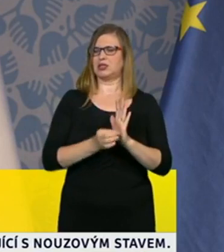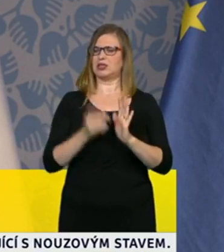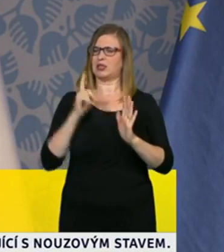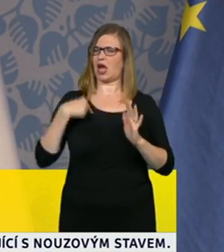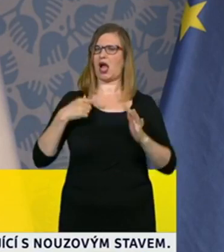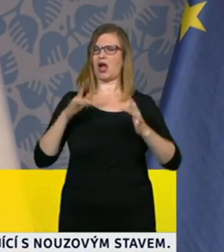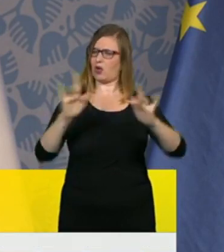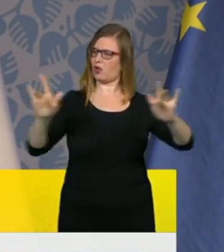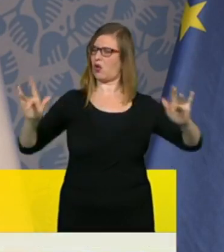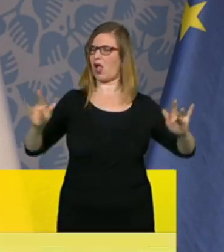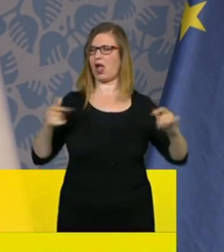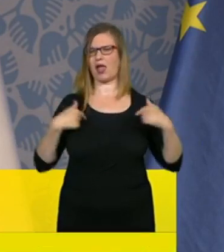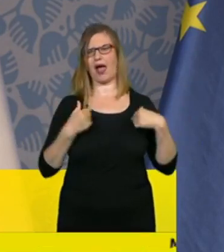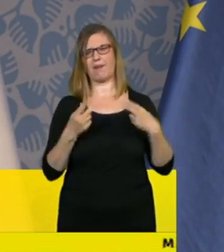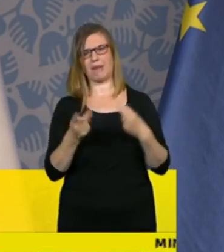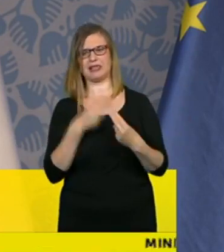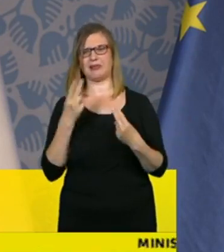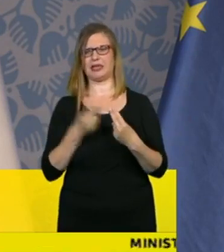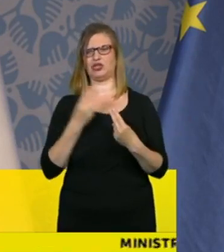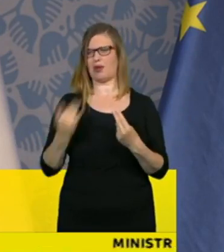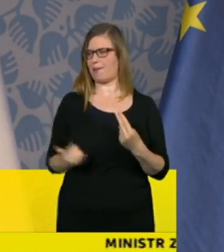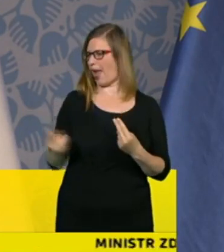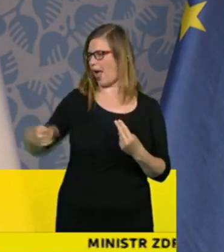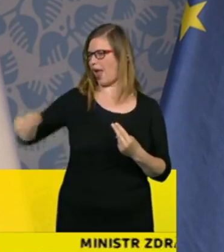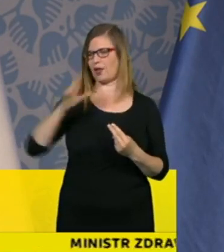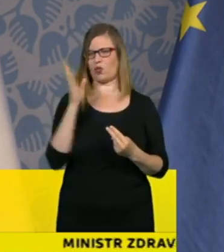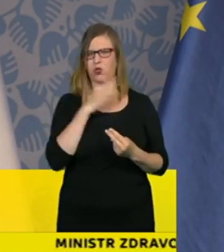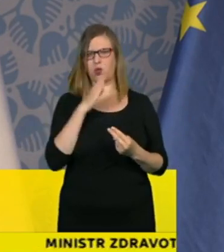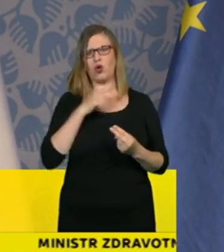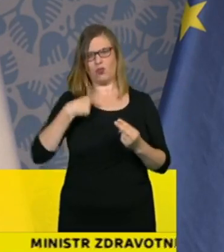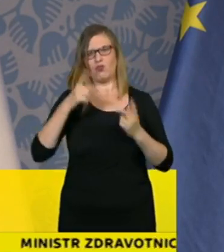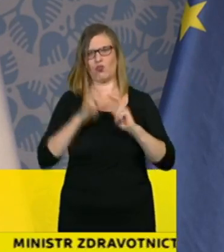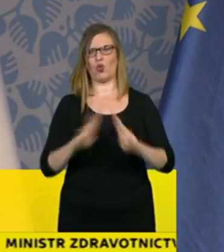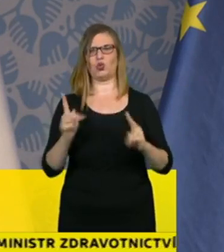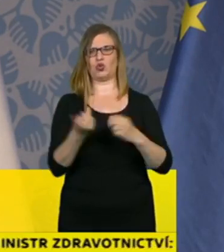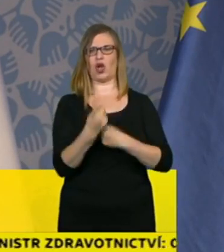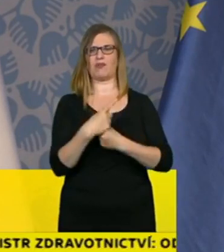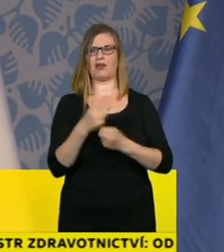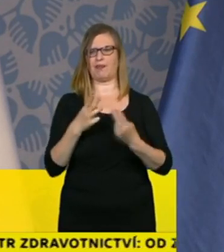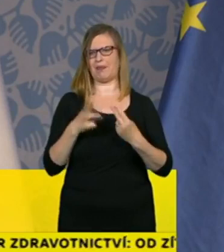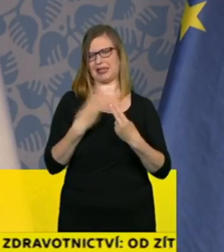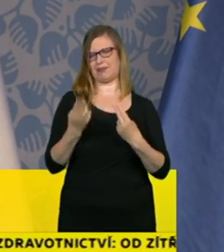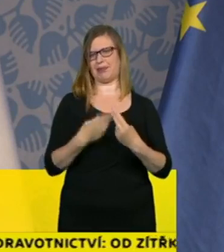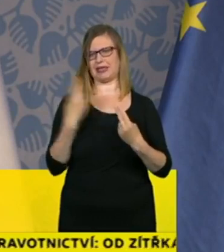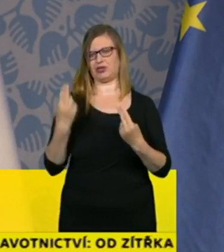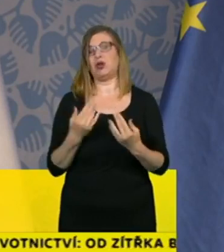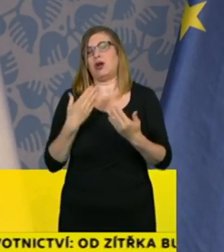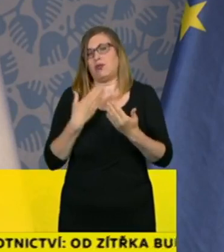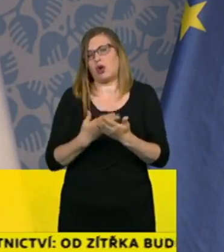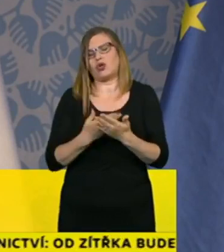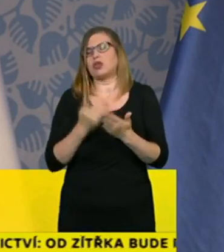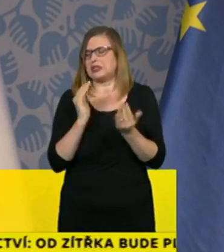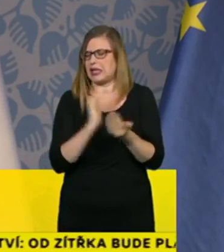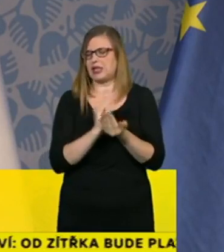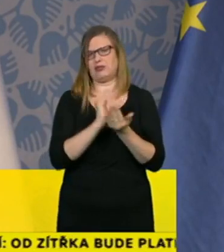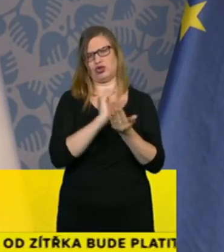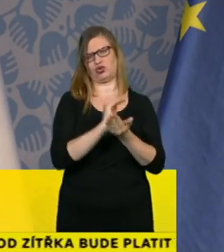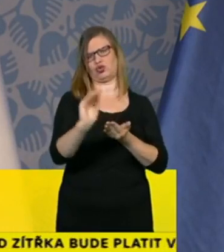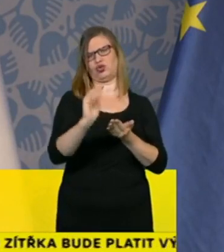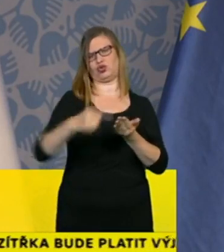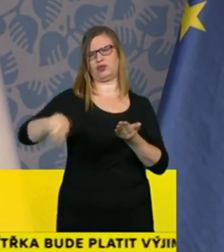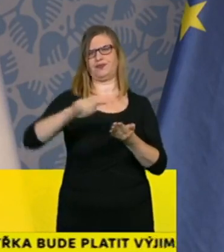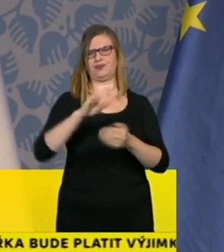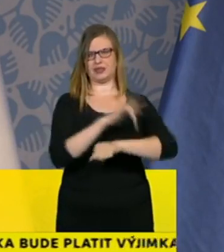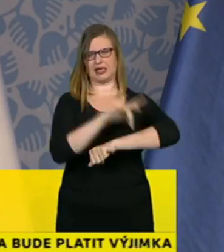ohroženi dalšími spolu nakupujícími. Takže zatím jsme to opatření ponechali a budeme se k tomu